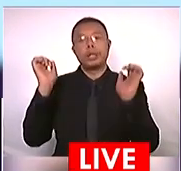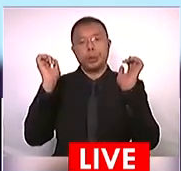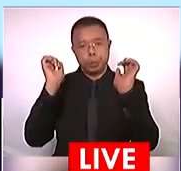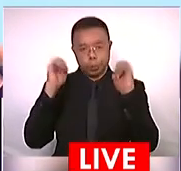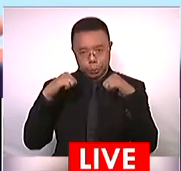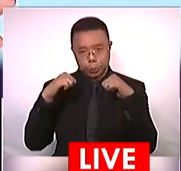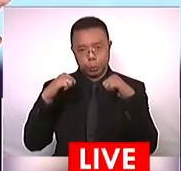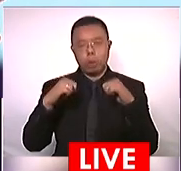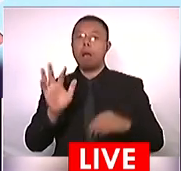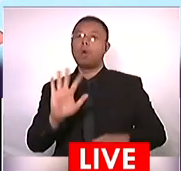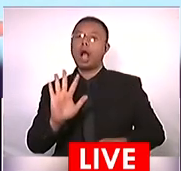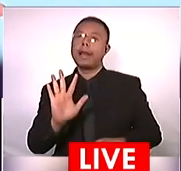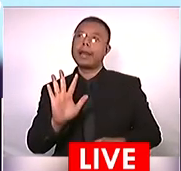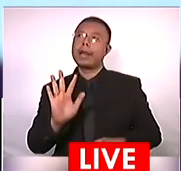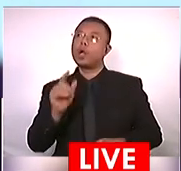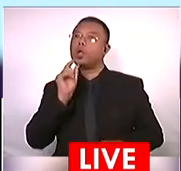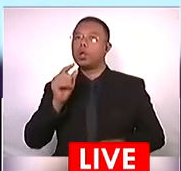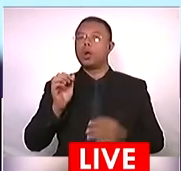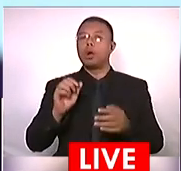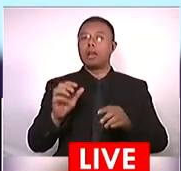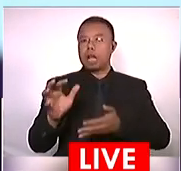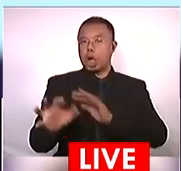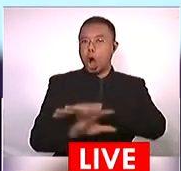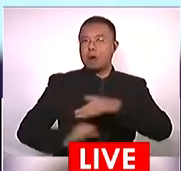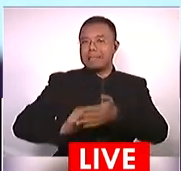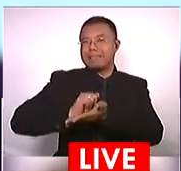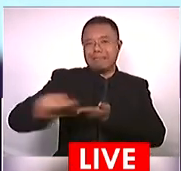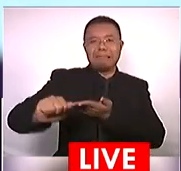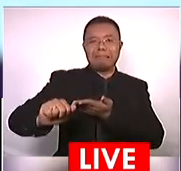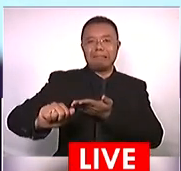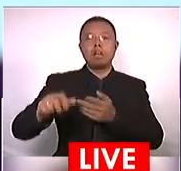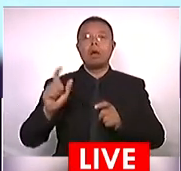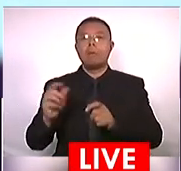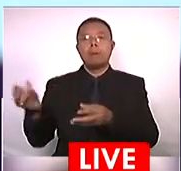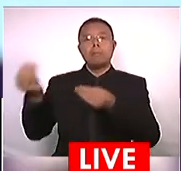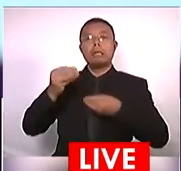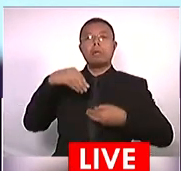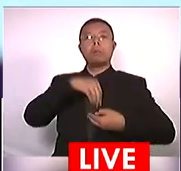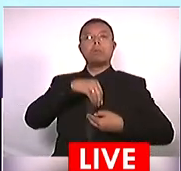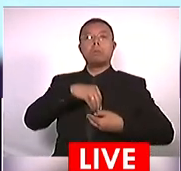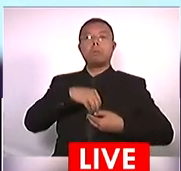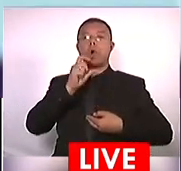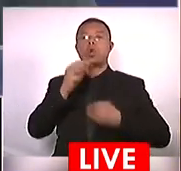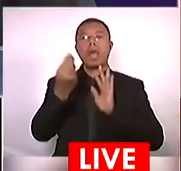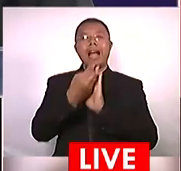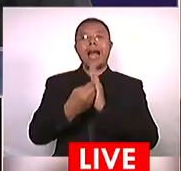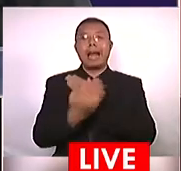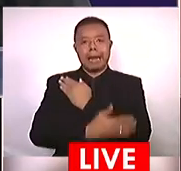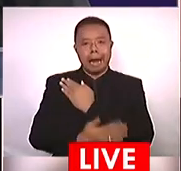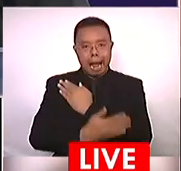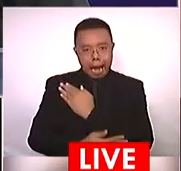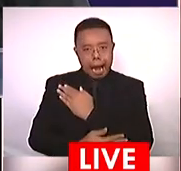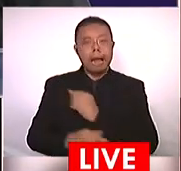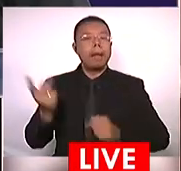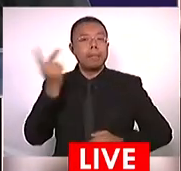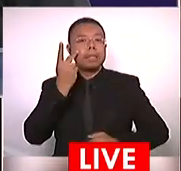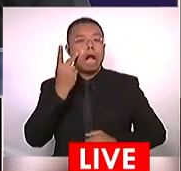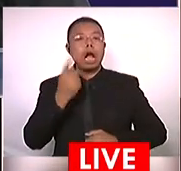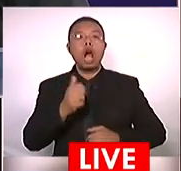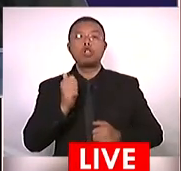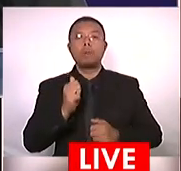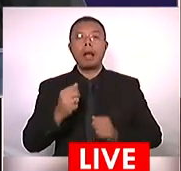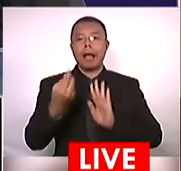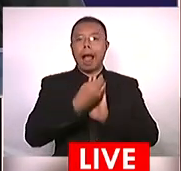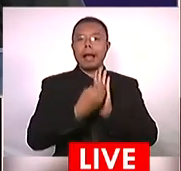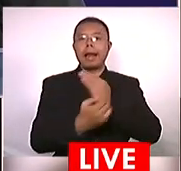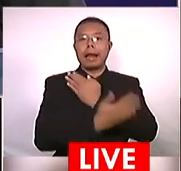setuju bukan hanya pemberantasan korupsi yang membawa pemasukan bagi APBN kita menjaga kebocoran